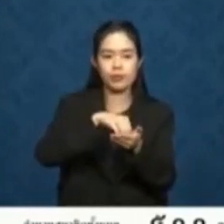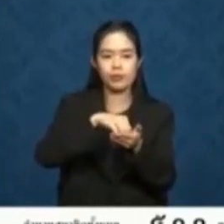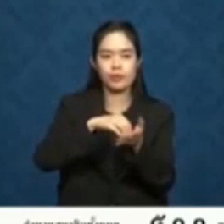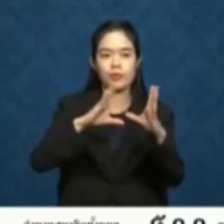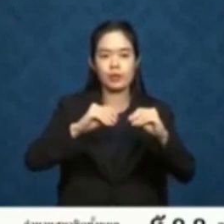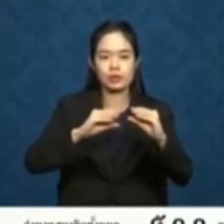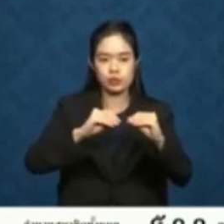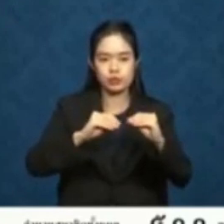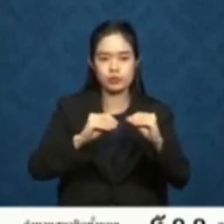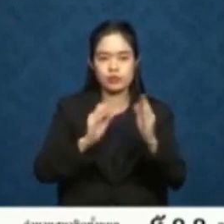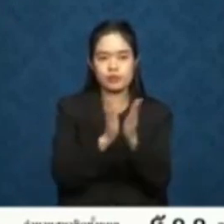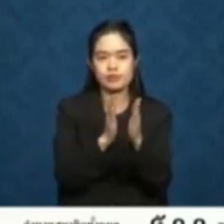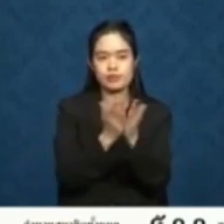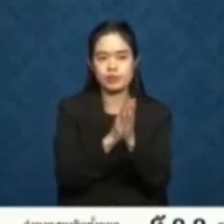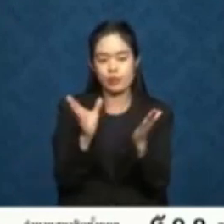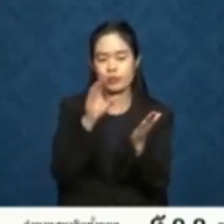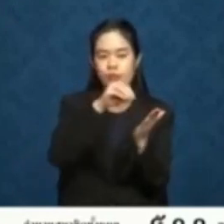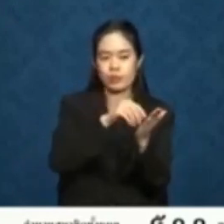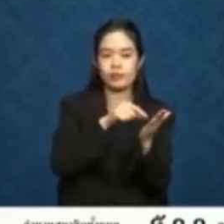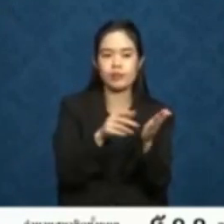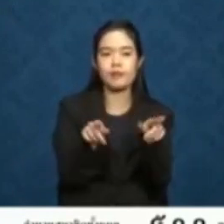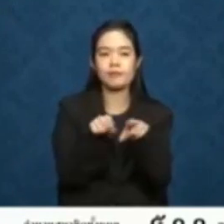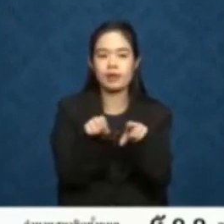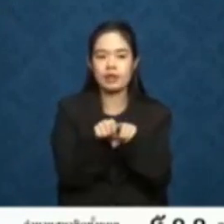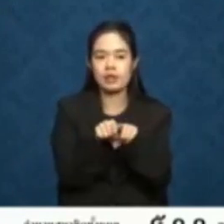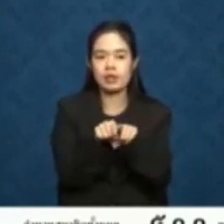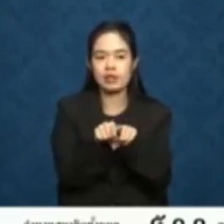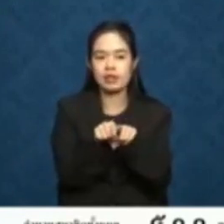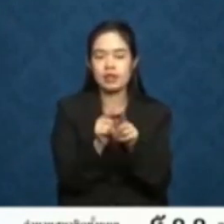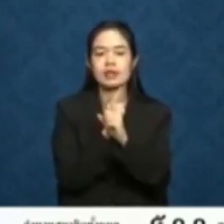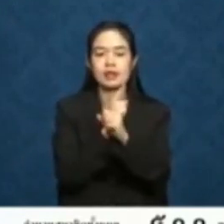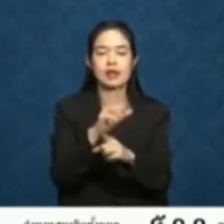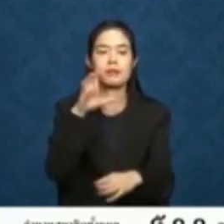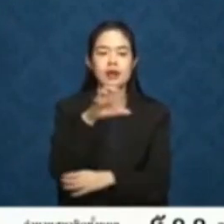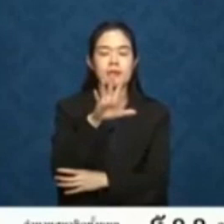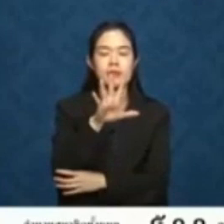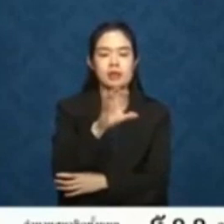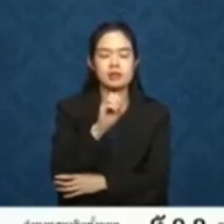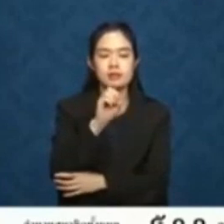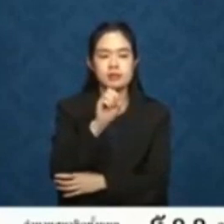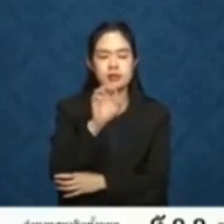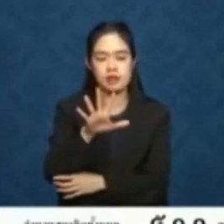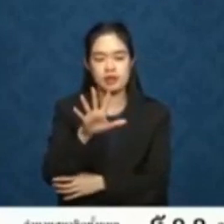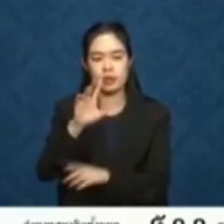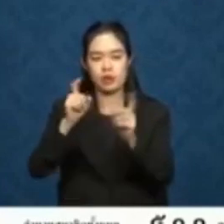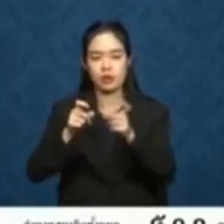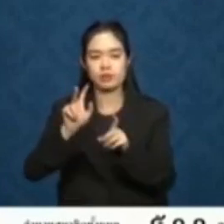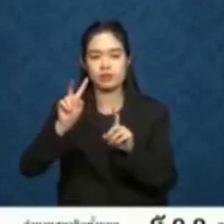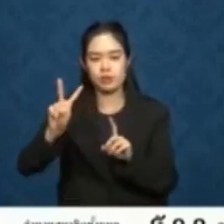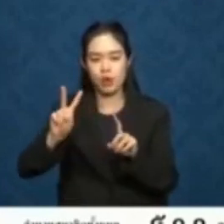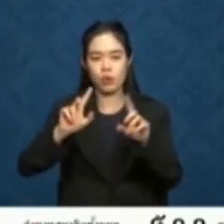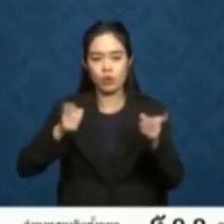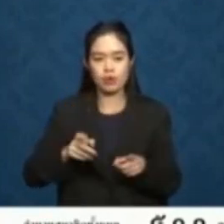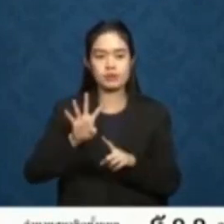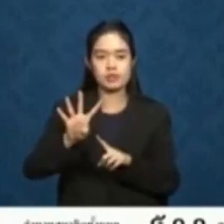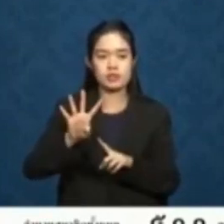พิจารณาและแยกลงมติตามข้อบังคับครับเป็นการตามข้อบังคับข้อที่55วงเล็บ2และวงเล็บ4จะมีสมาชิกท่านใด